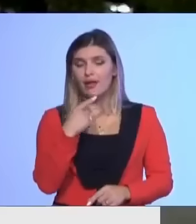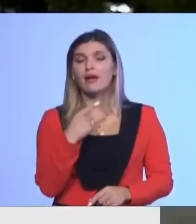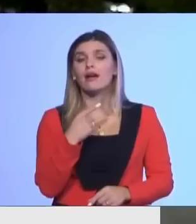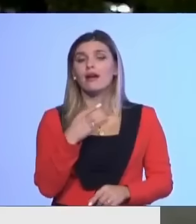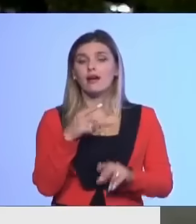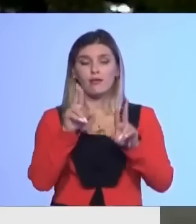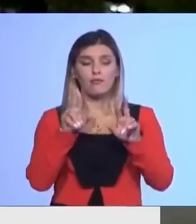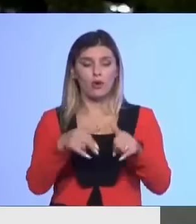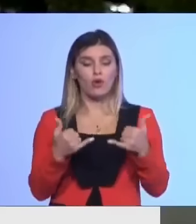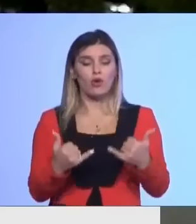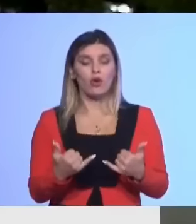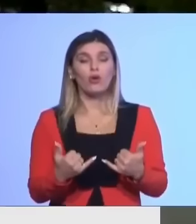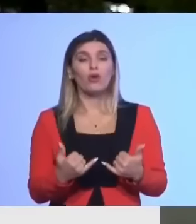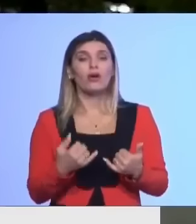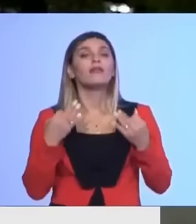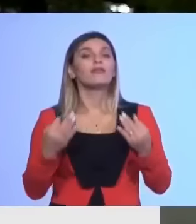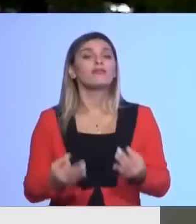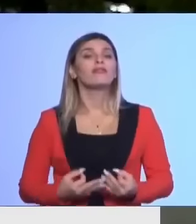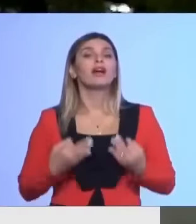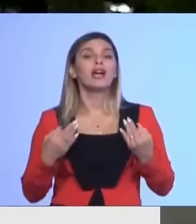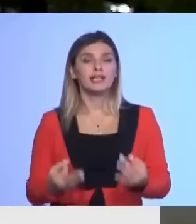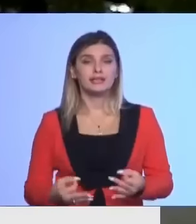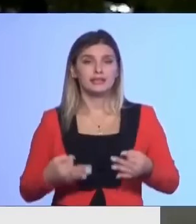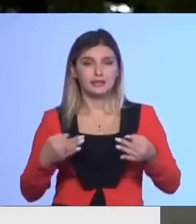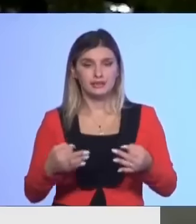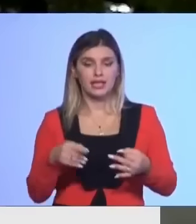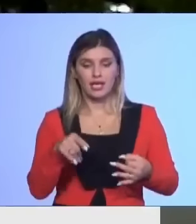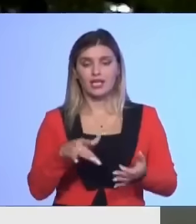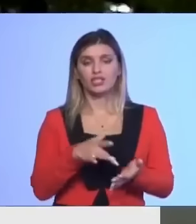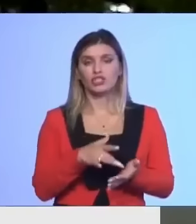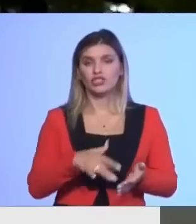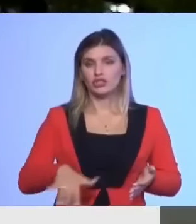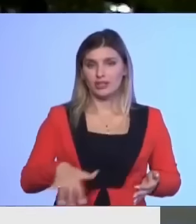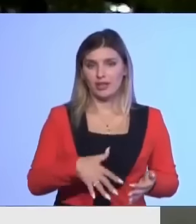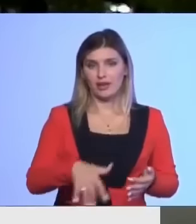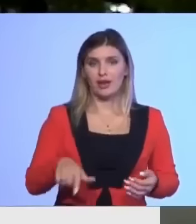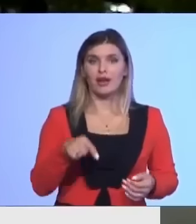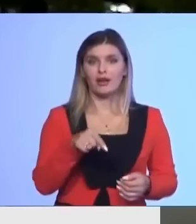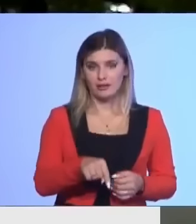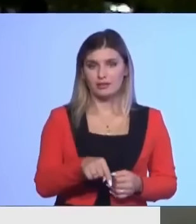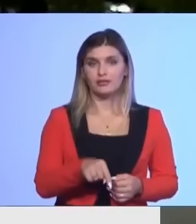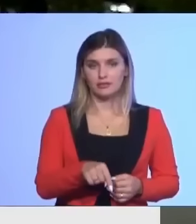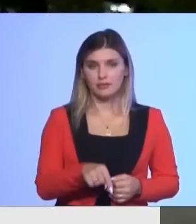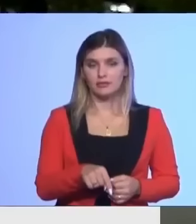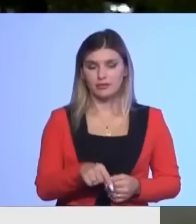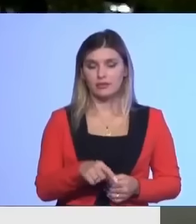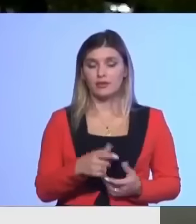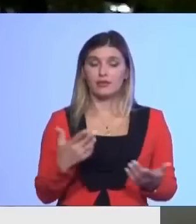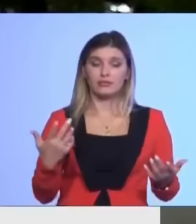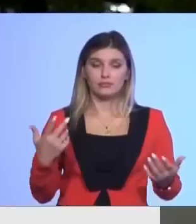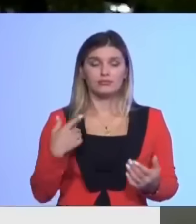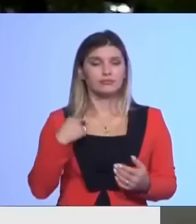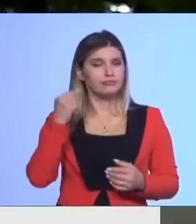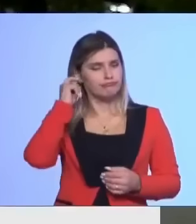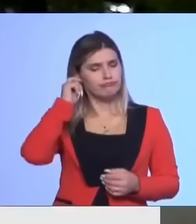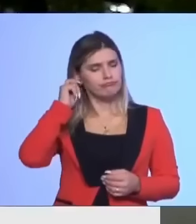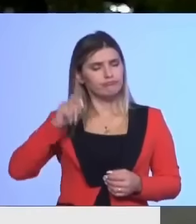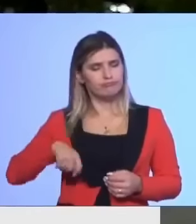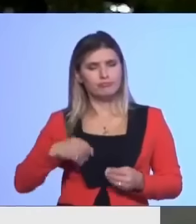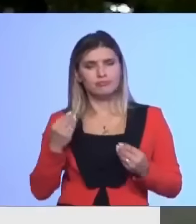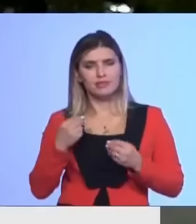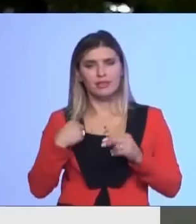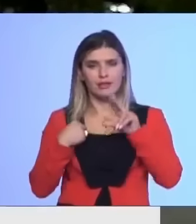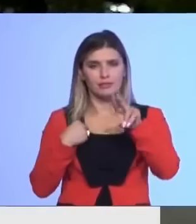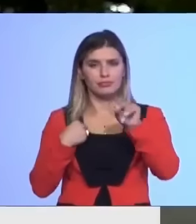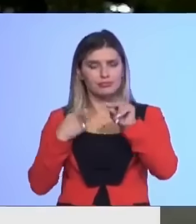ti ishte fest sonte këto në sheshin George Bush në kryeqytet, po i largoj kufit pasi që po e dëgjoj